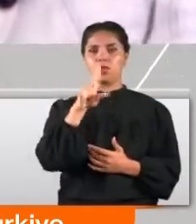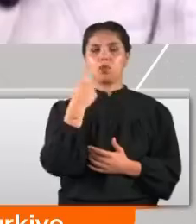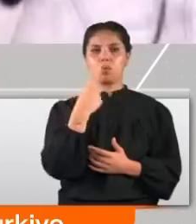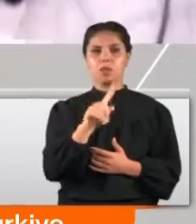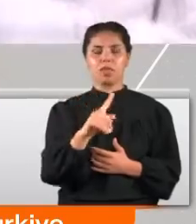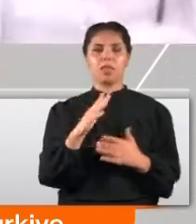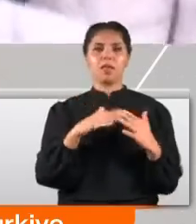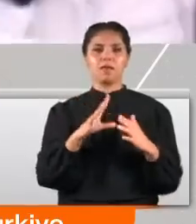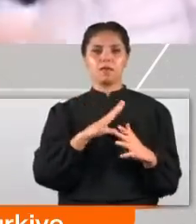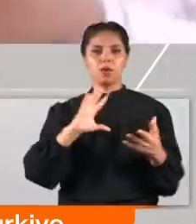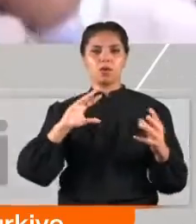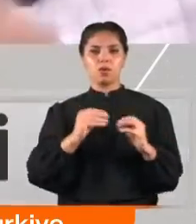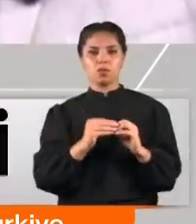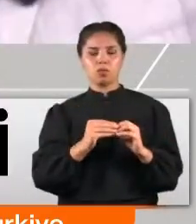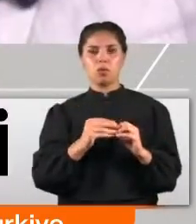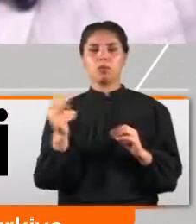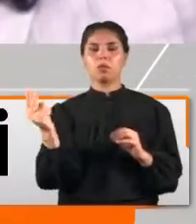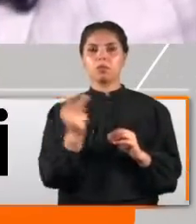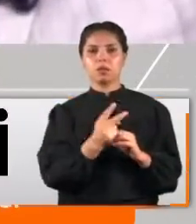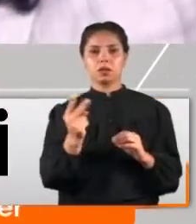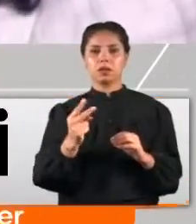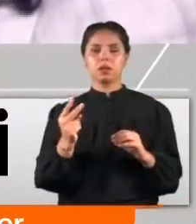var. Toplamda ikisinin